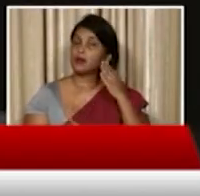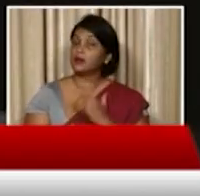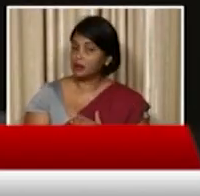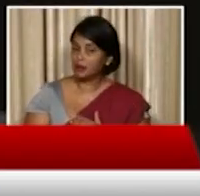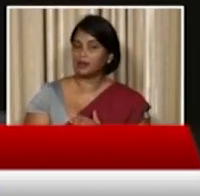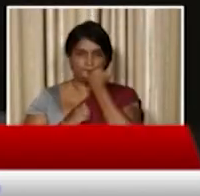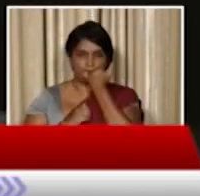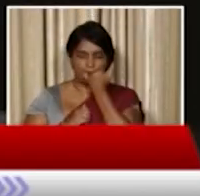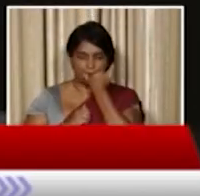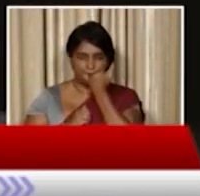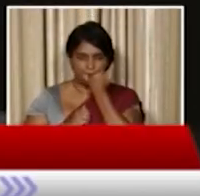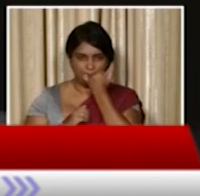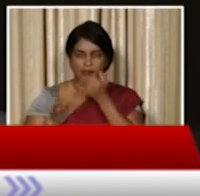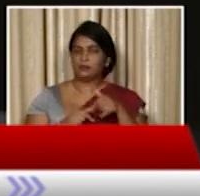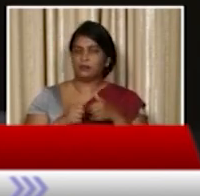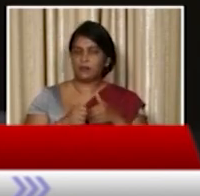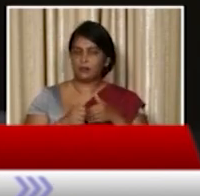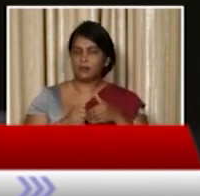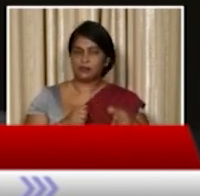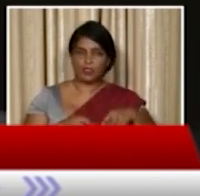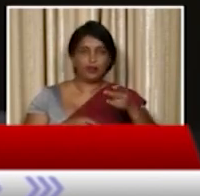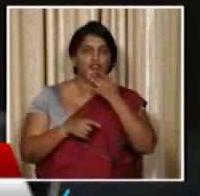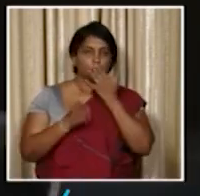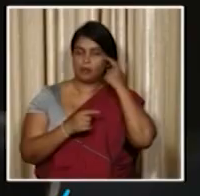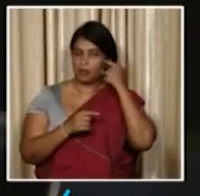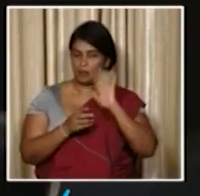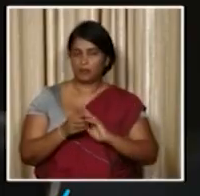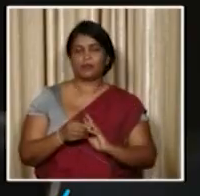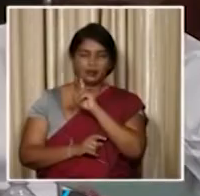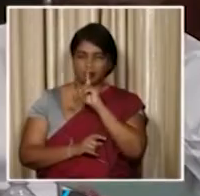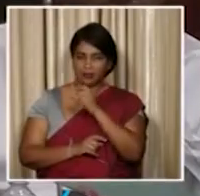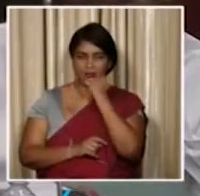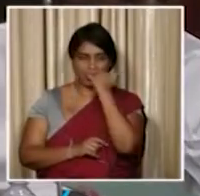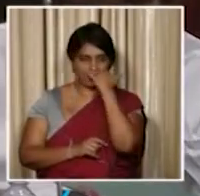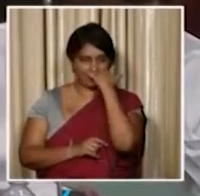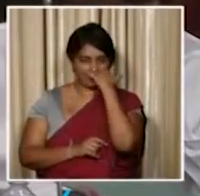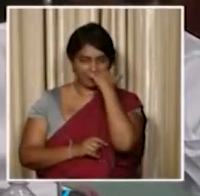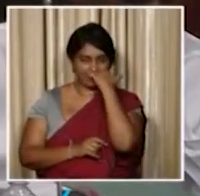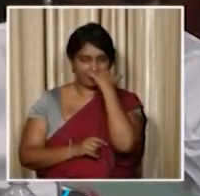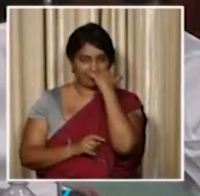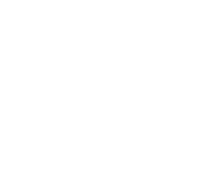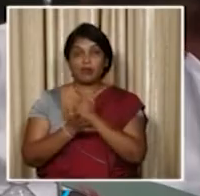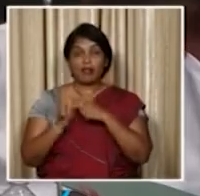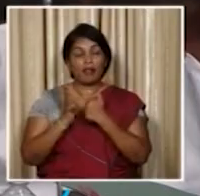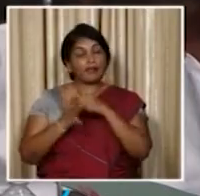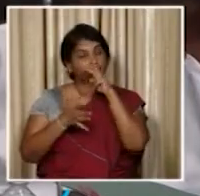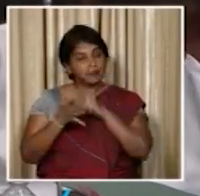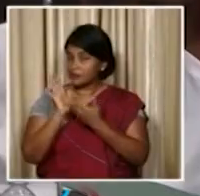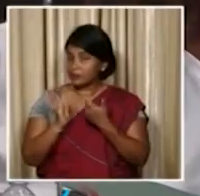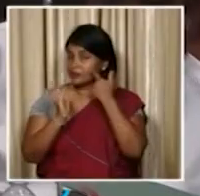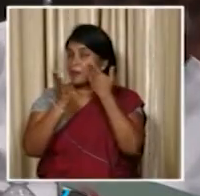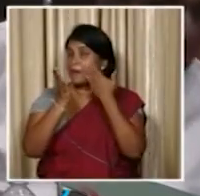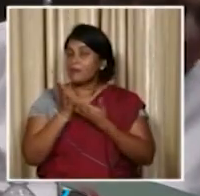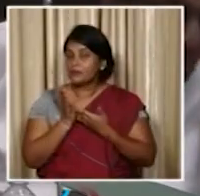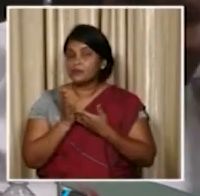කියන කාරණය පිළිබඳ අපි කැබිනට් මණ්ඩලයට මේ ලබන සම්මුදල් ඉදිරිපත් කරන්න සූදානම් කරලා තියෙනවා ඔය බැංකුව පනත කියවලා මට පෙන්නන්න